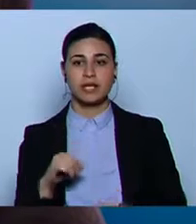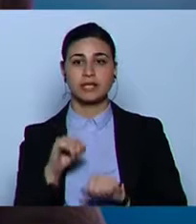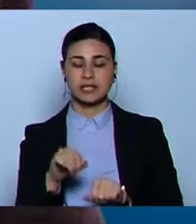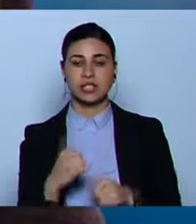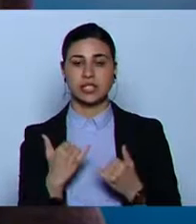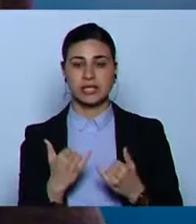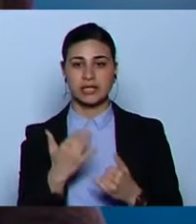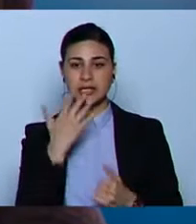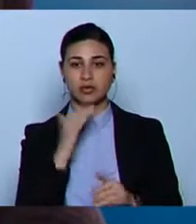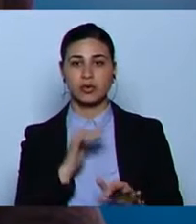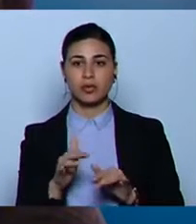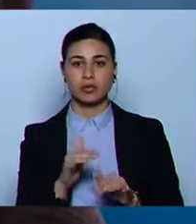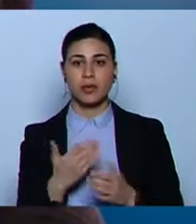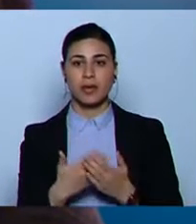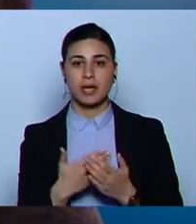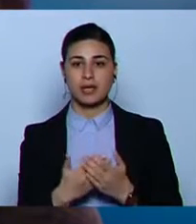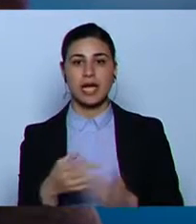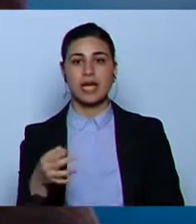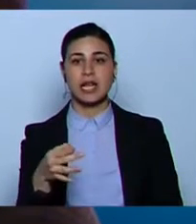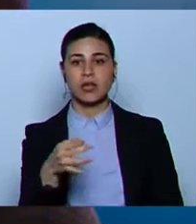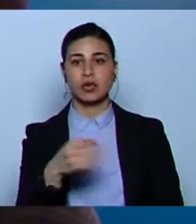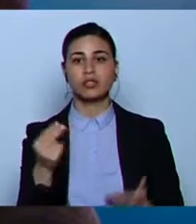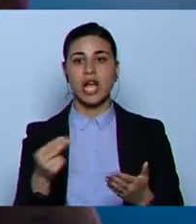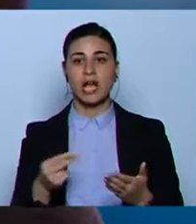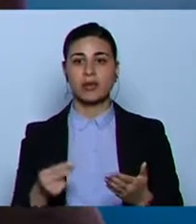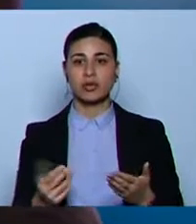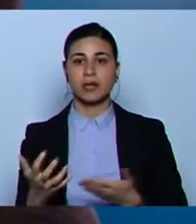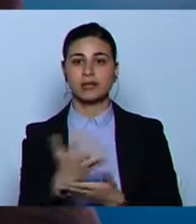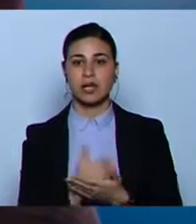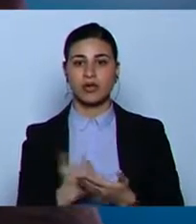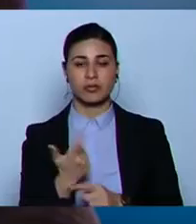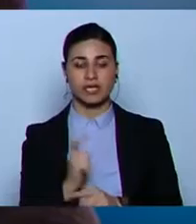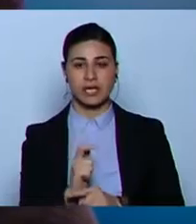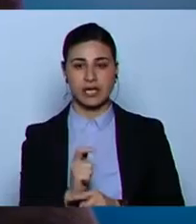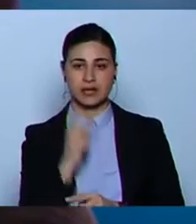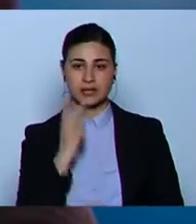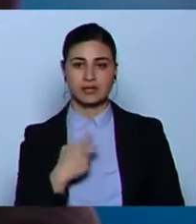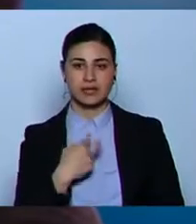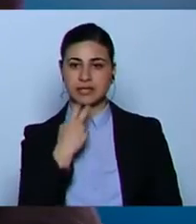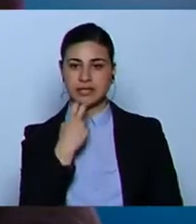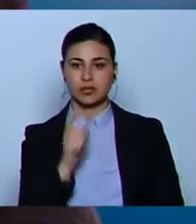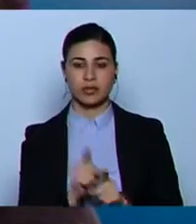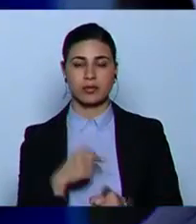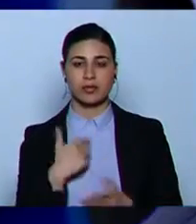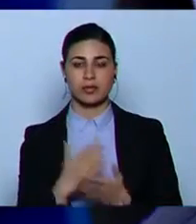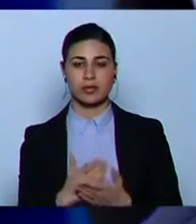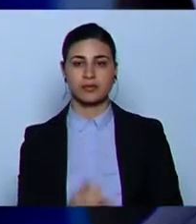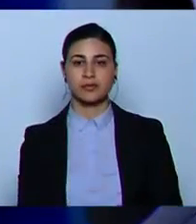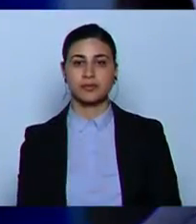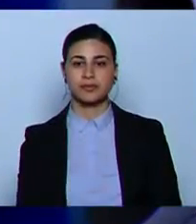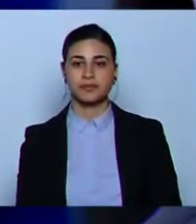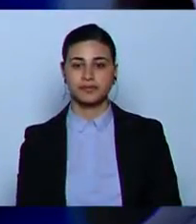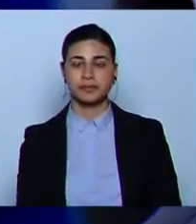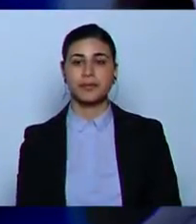მხარდასაჭერად დღეს ნაციონალური მოძრაობა მაგალითად რეგიონებში ხელმოწერებს აგროვებს, რაც ძალიან დიდი ველის ირონია, მინდა გითხრათ. და